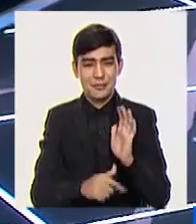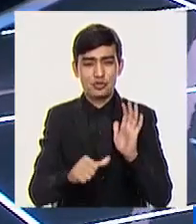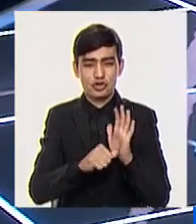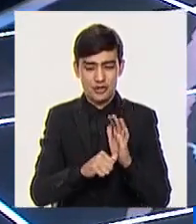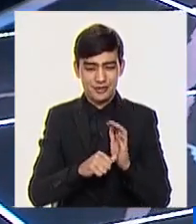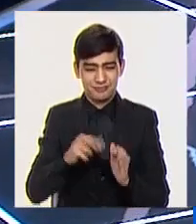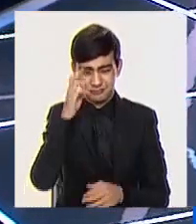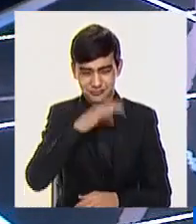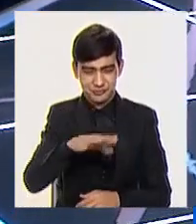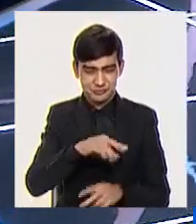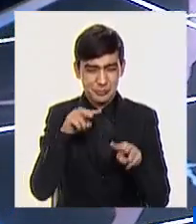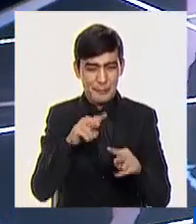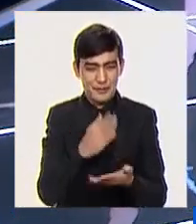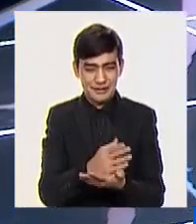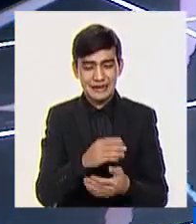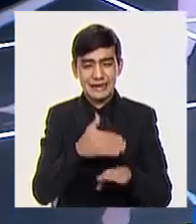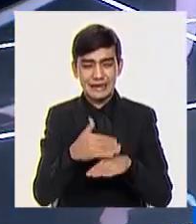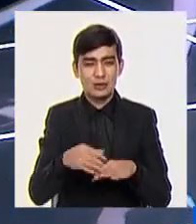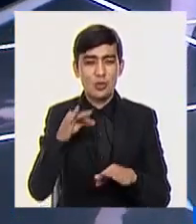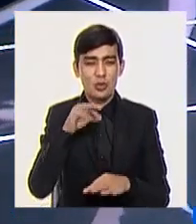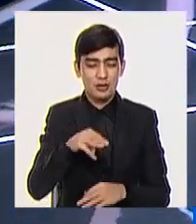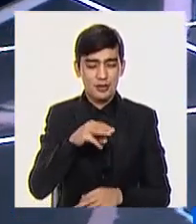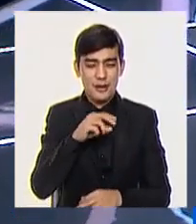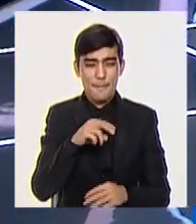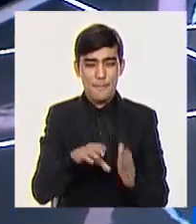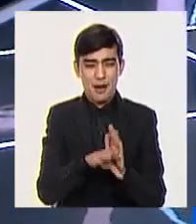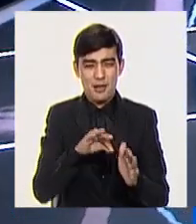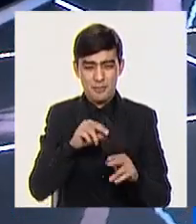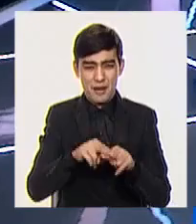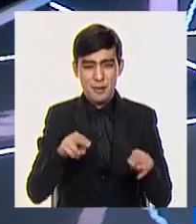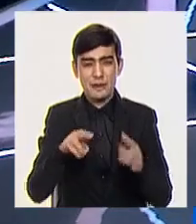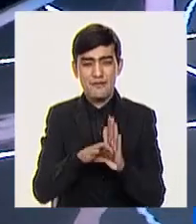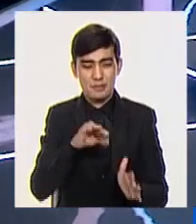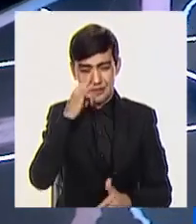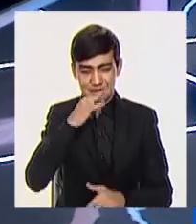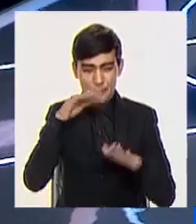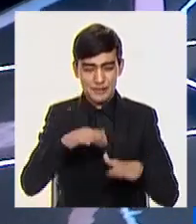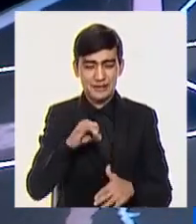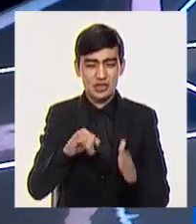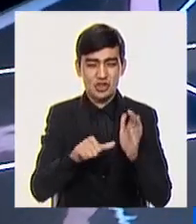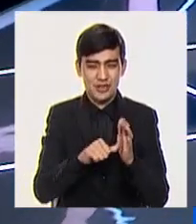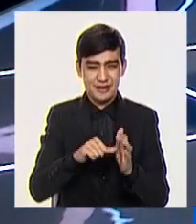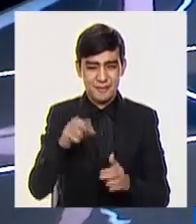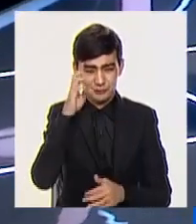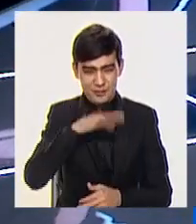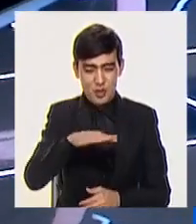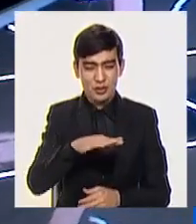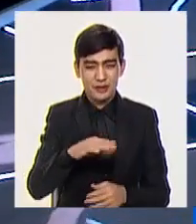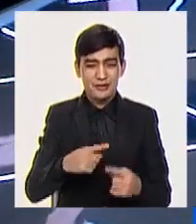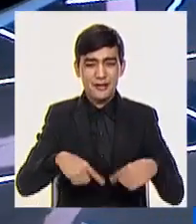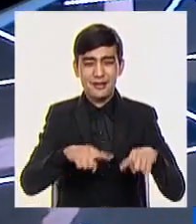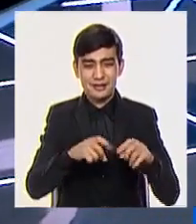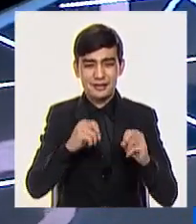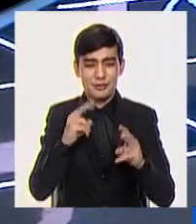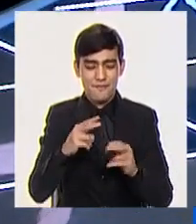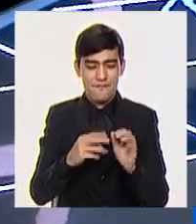276 международных наблюдателей аккредитованы на парламентские выборы в Казахстане. Это представители 6 международных организаций из